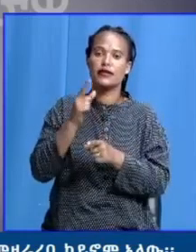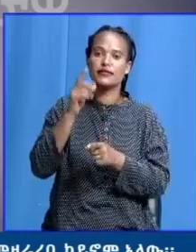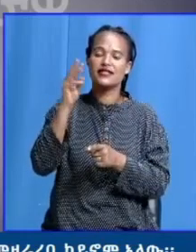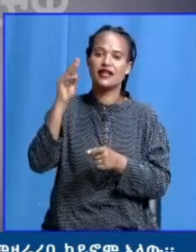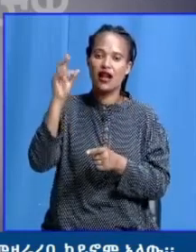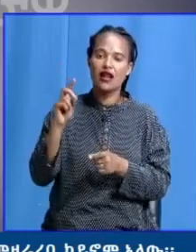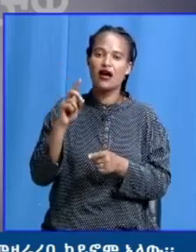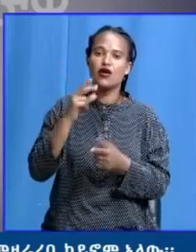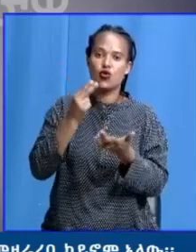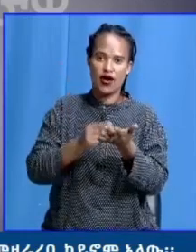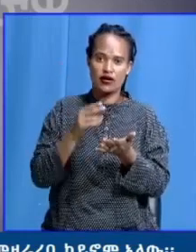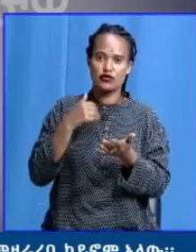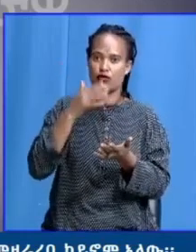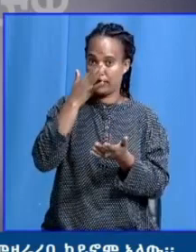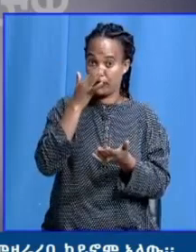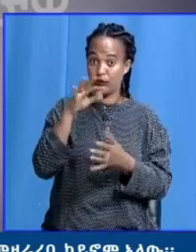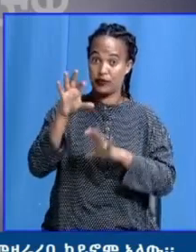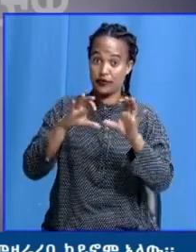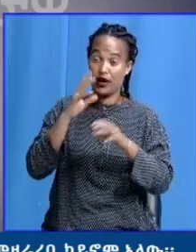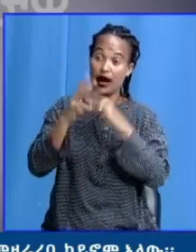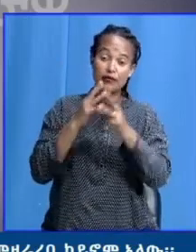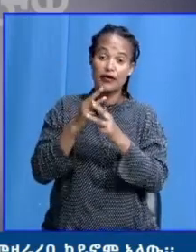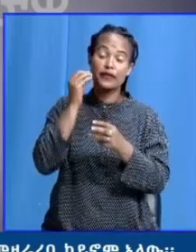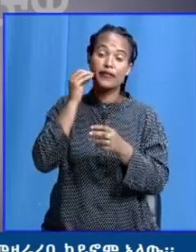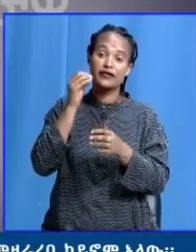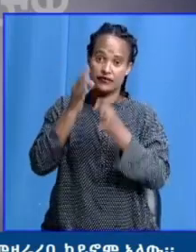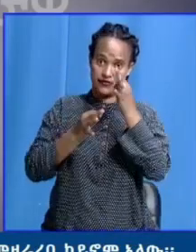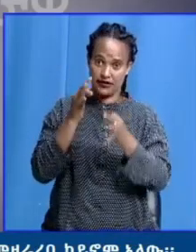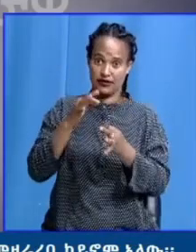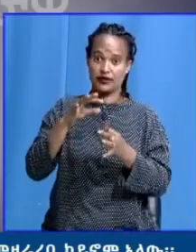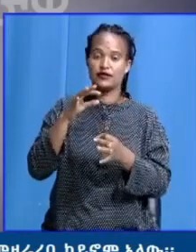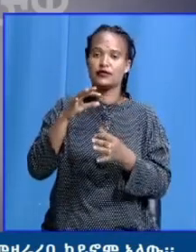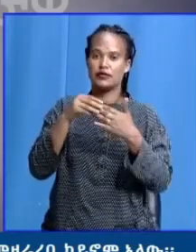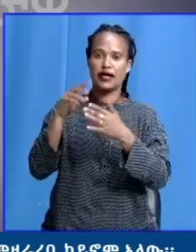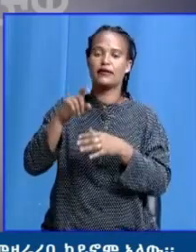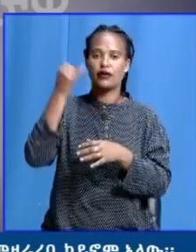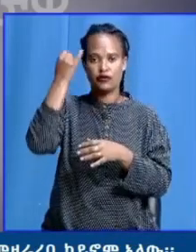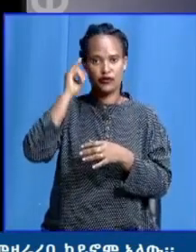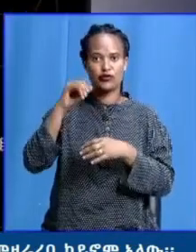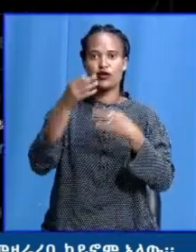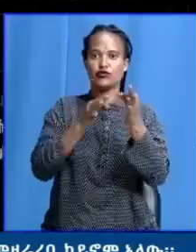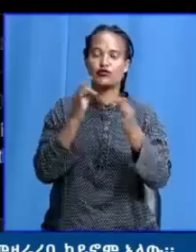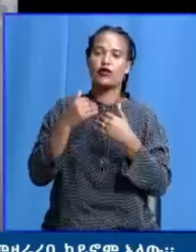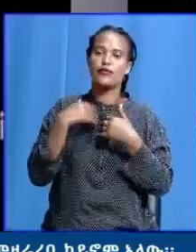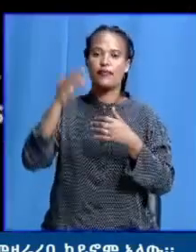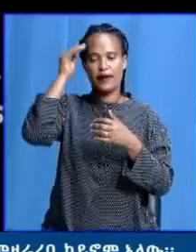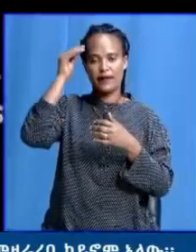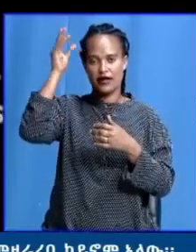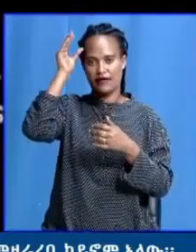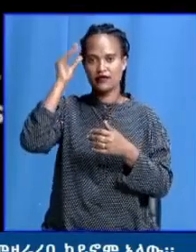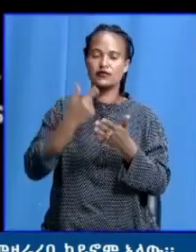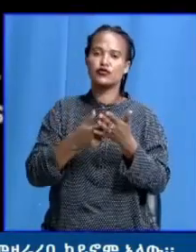ሴራሊዮን ሩዋንዳን ዘሎ ተመክሮ ብምባል ብዓለምለኸ ቤት ፍርዲ ክዳነ ይግባእ ክብል ርእቱኡ ገሊጹ ኣሎ። መሓመድ ራፋትን